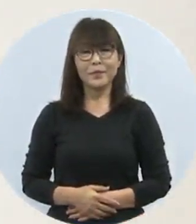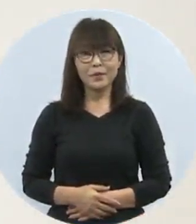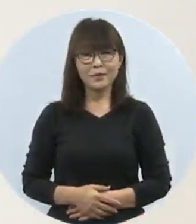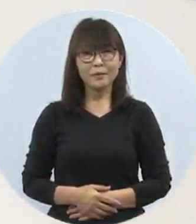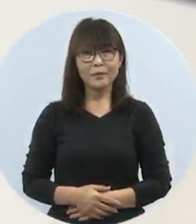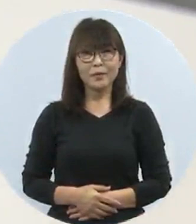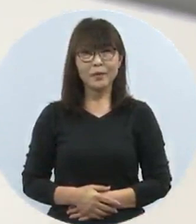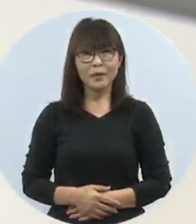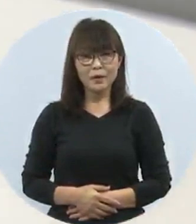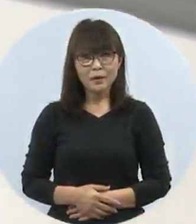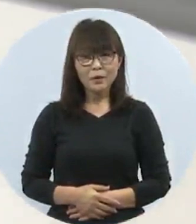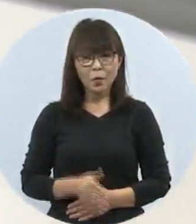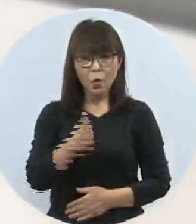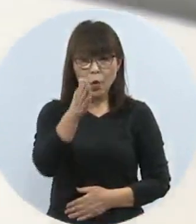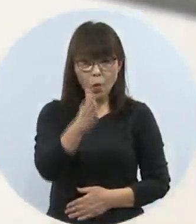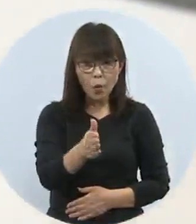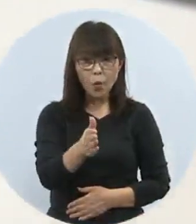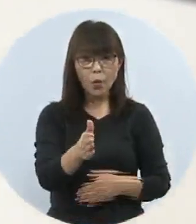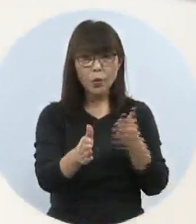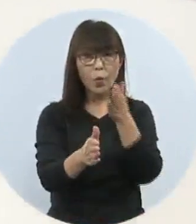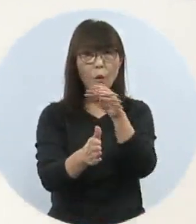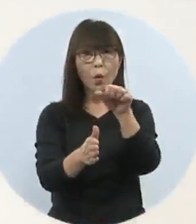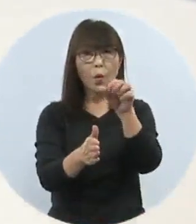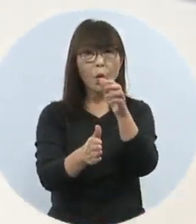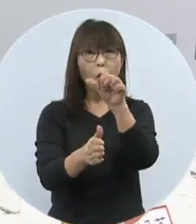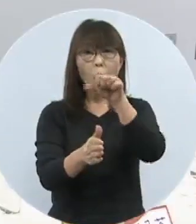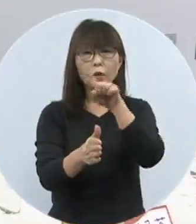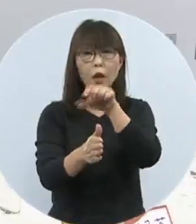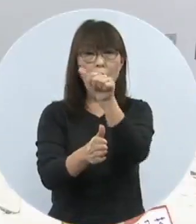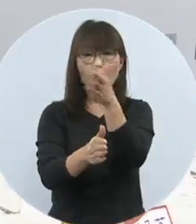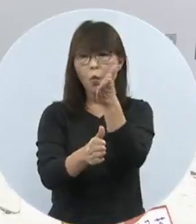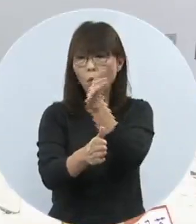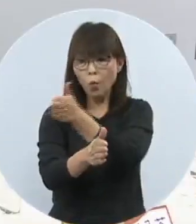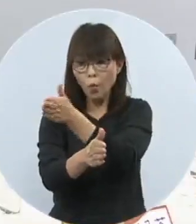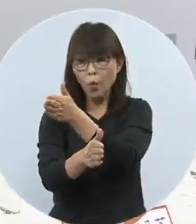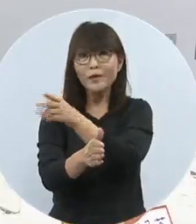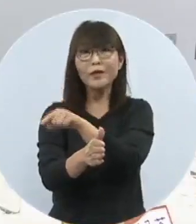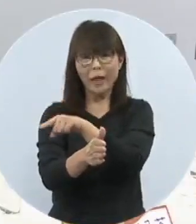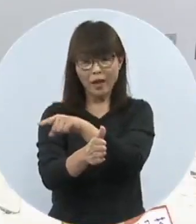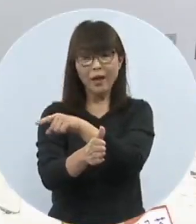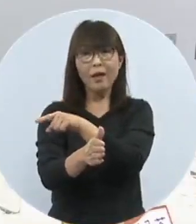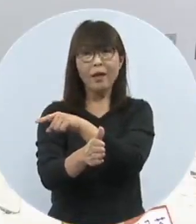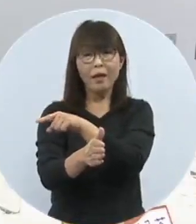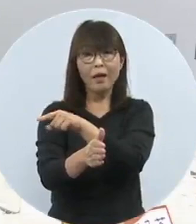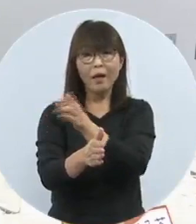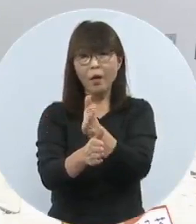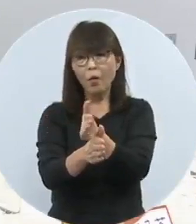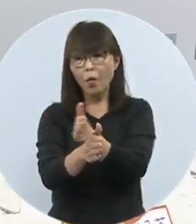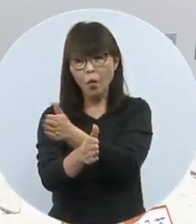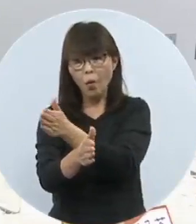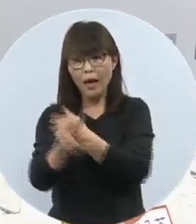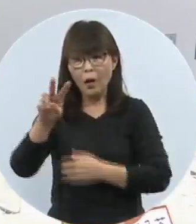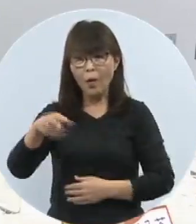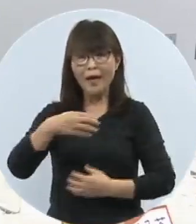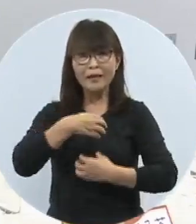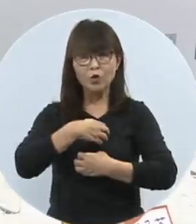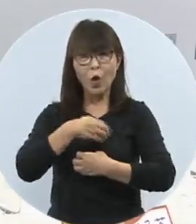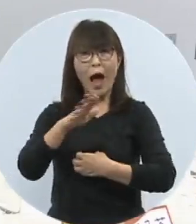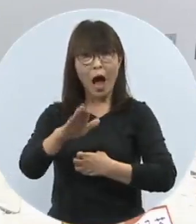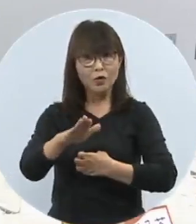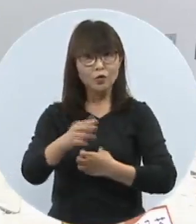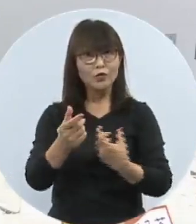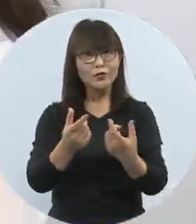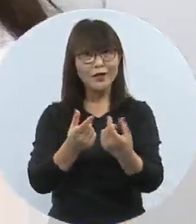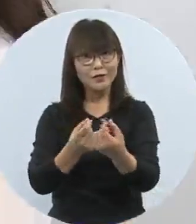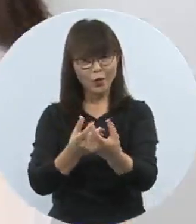え、すごい、もう、え、5下回ってます？ 5.5 からリスクがあるん